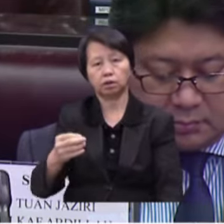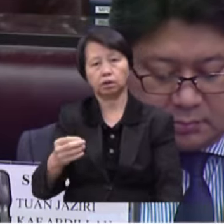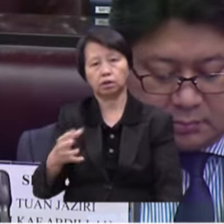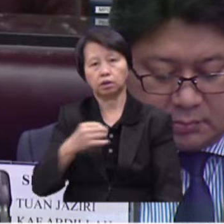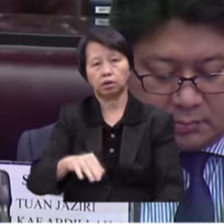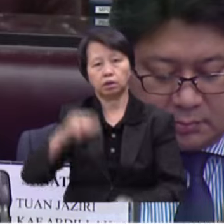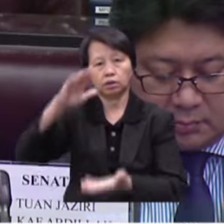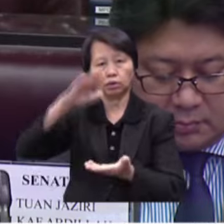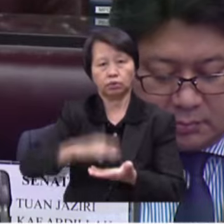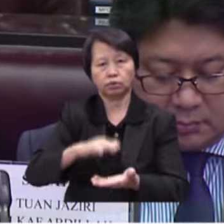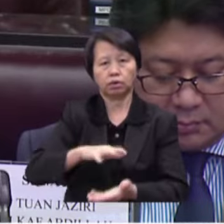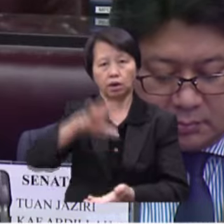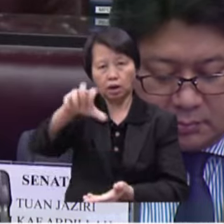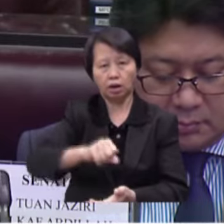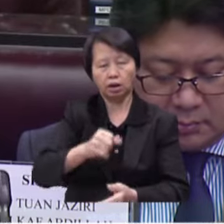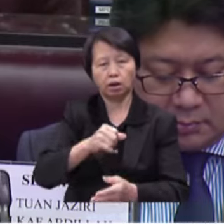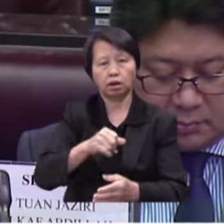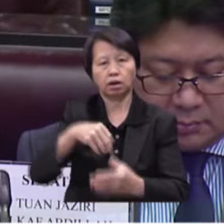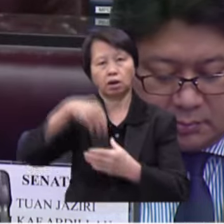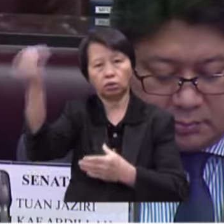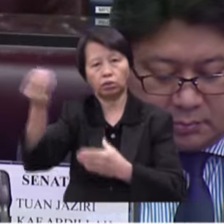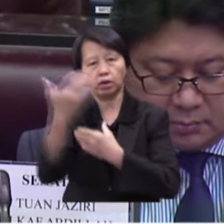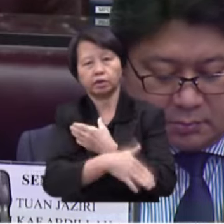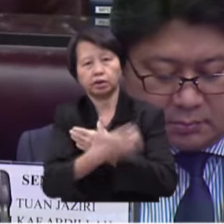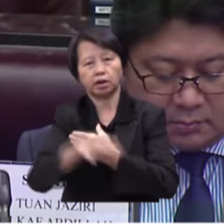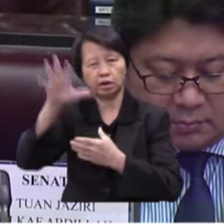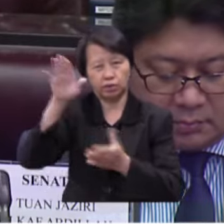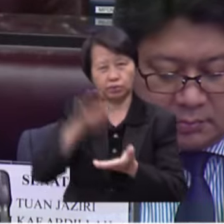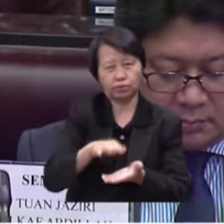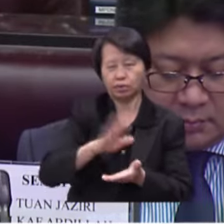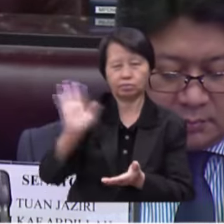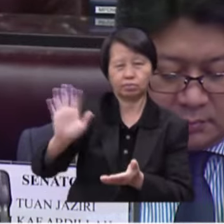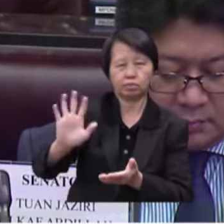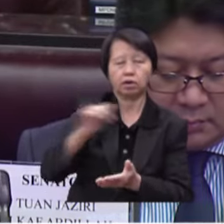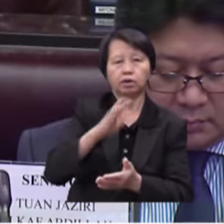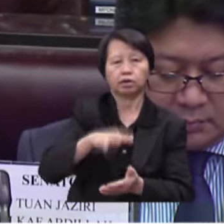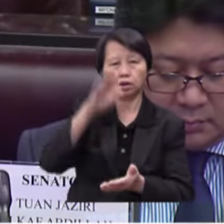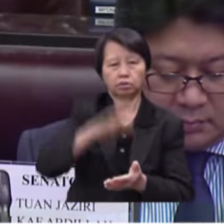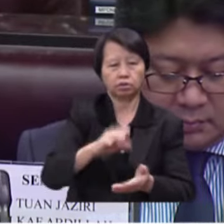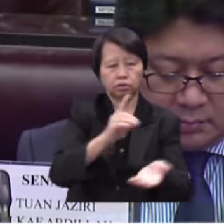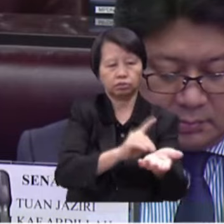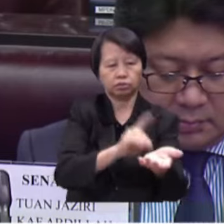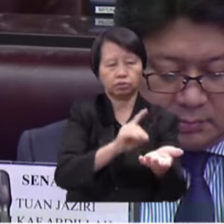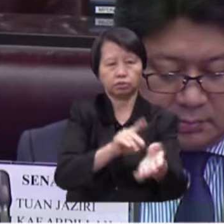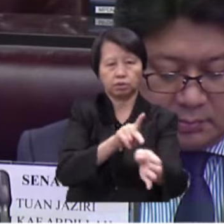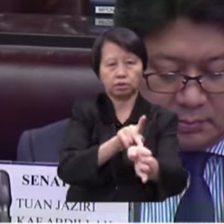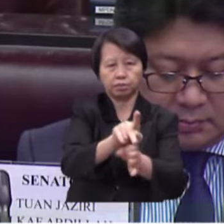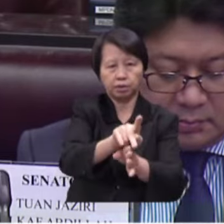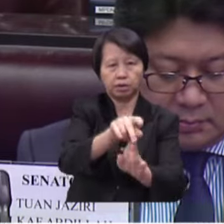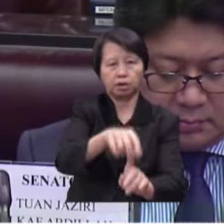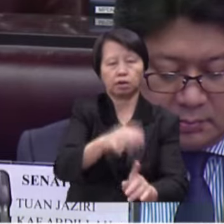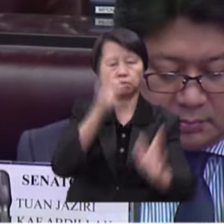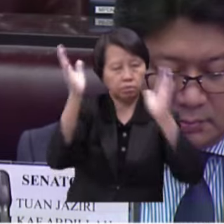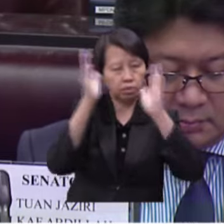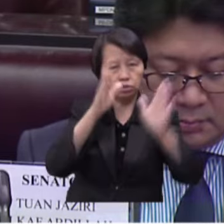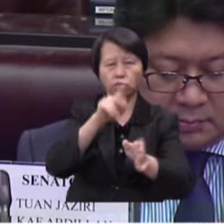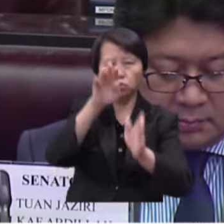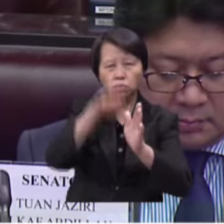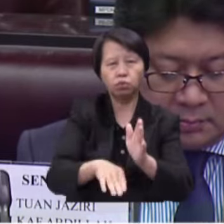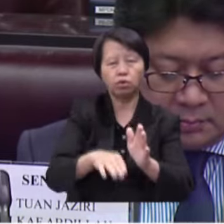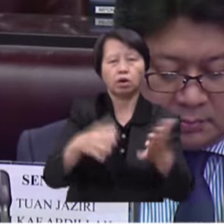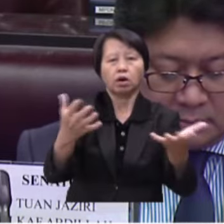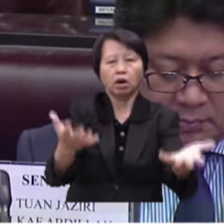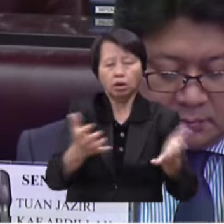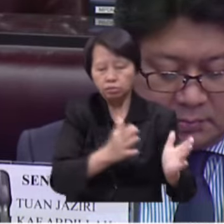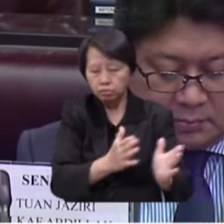mengkorankan pengambilan belajar di luar negeri dan dengan situasi kekurangan dokter-dokter spesialis di Malaysia